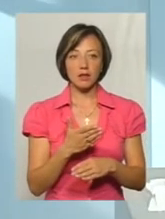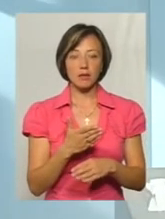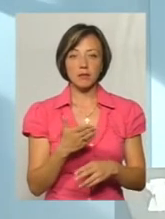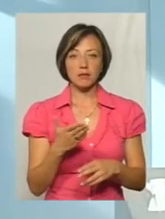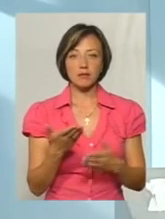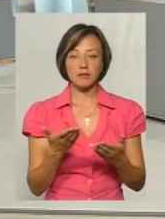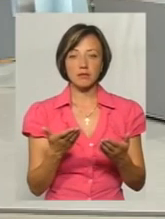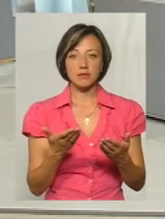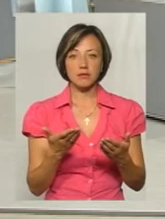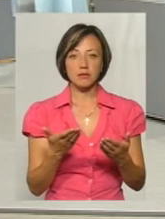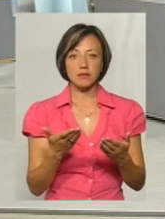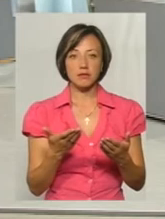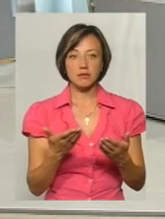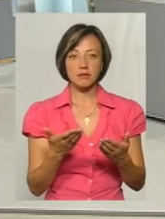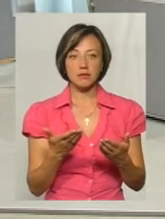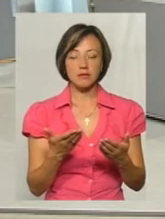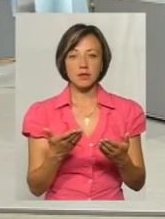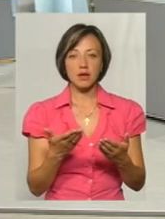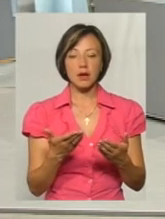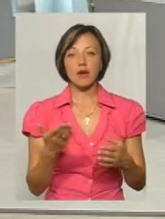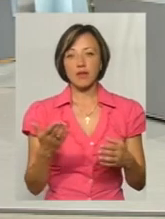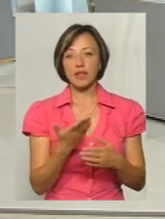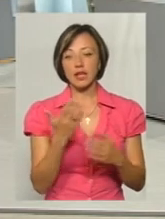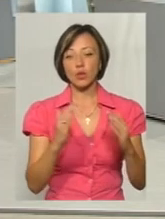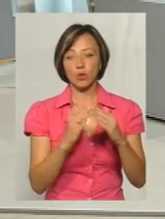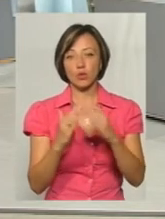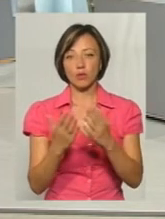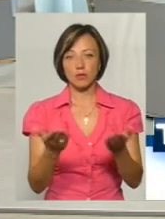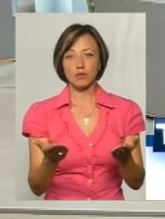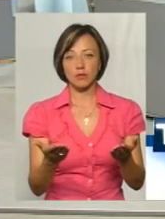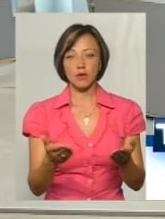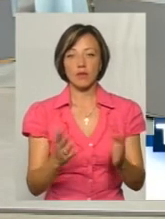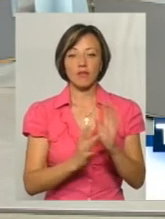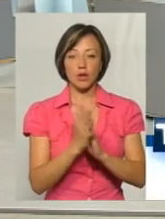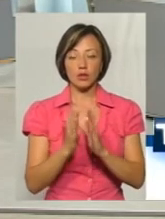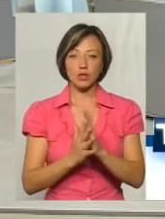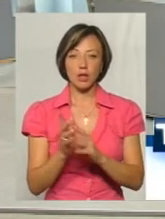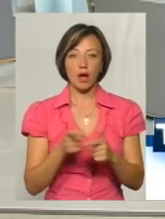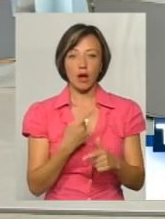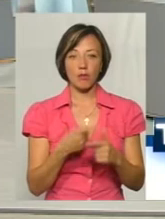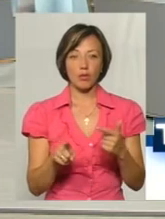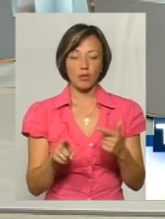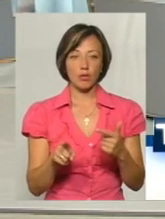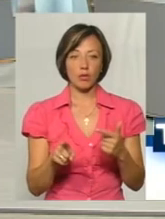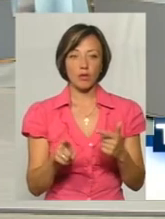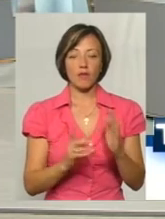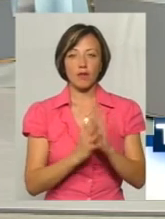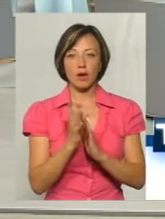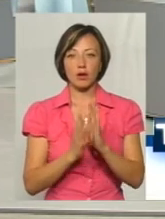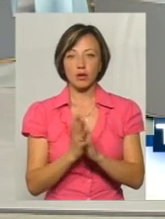без документів, так і кожен. Ну, відповідно, в їхніх присадибних ділянках вирощена, або